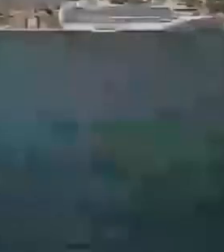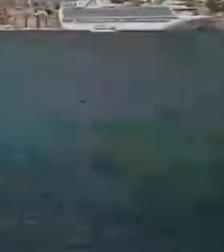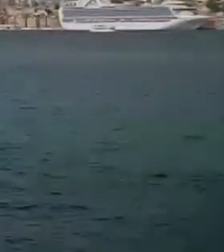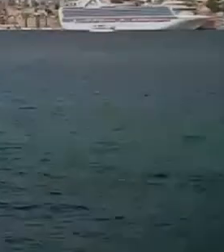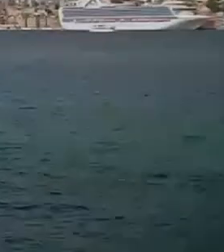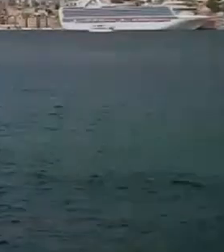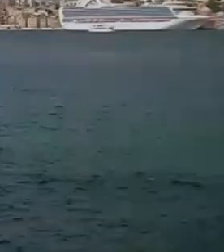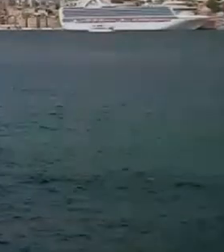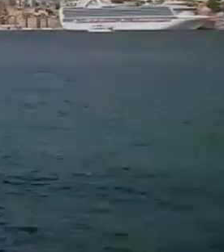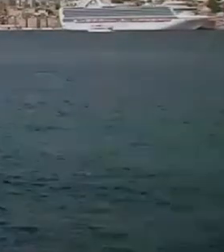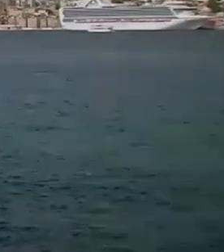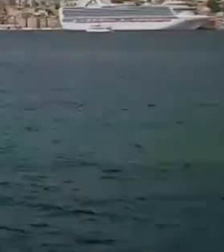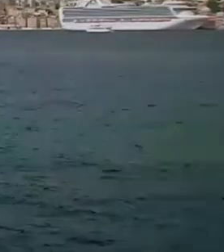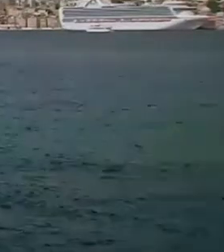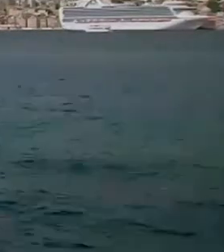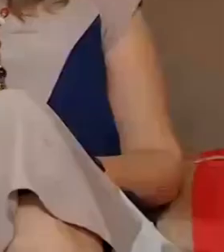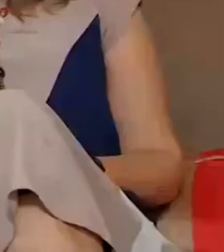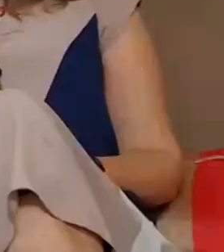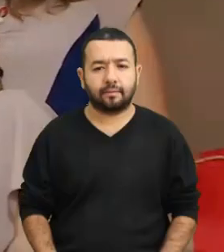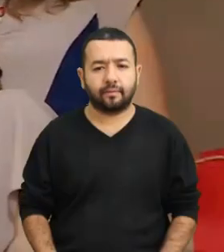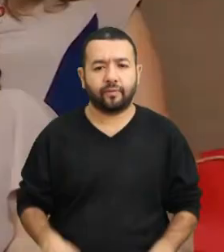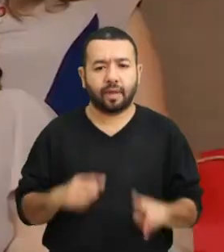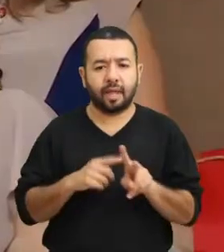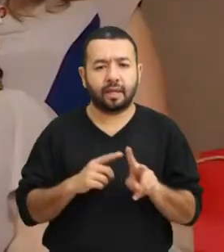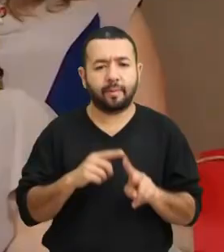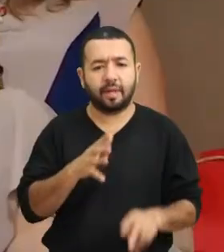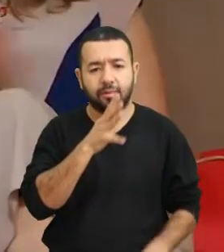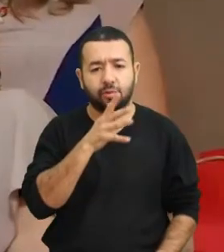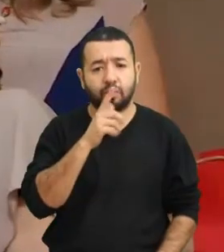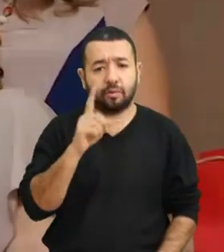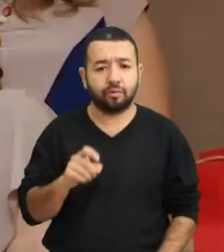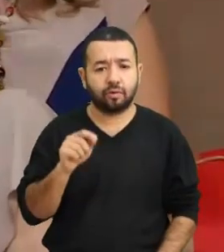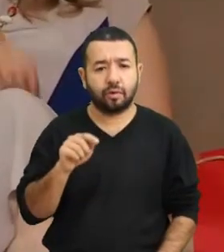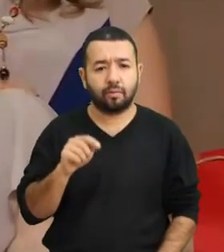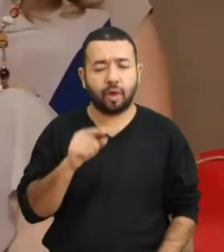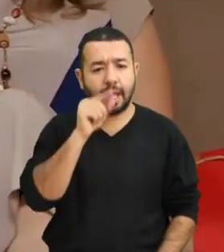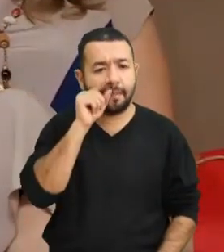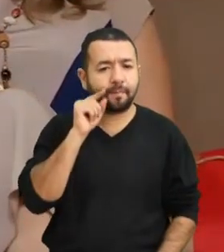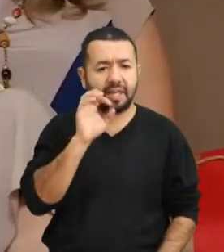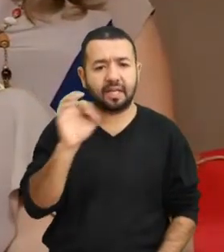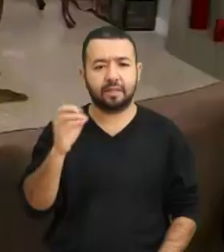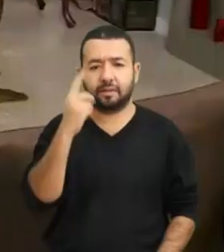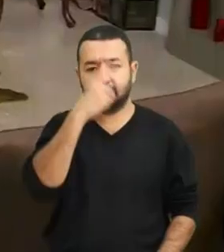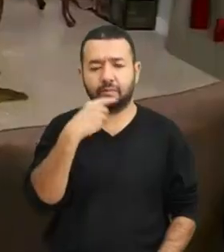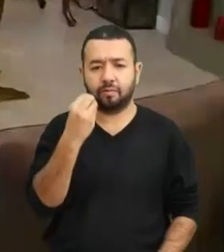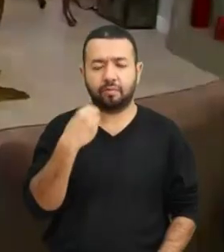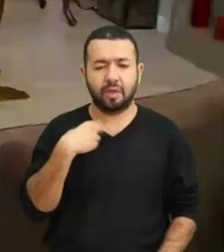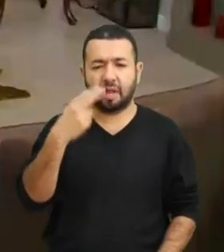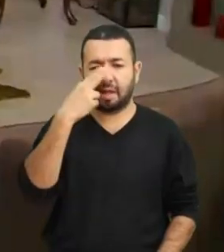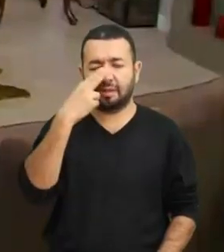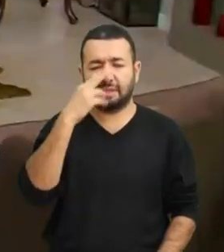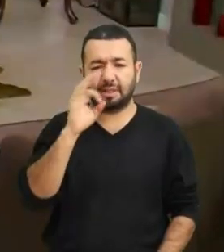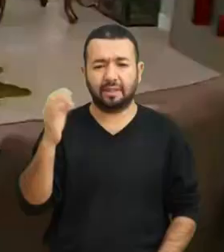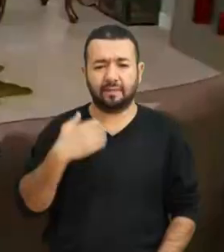artık! Kız Kulesi eşliğinde iki gün önce yazdı. Kemal'im biliyor musun? Böyle bıyıksız çok iyi oldu. Alışamamıştım